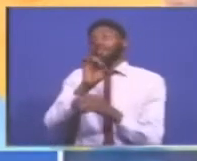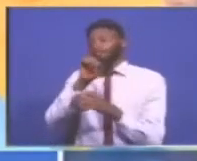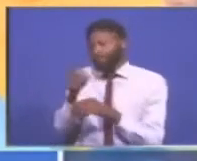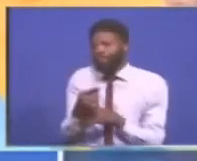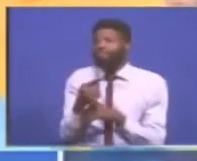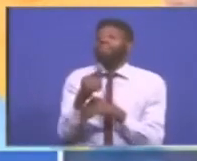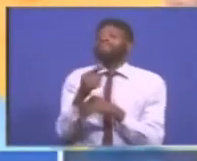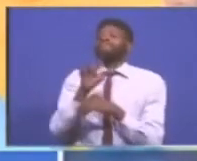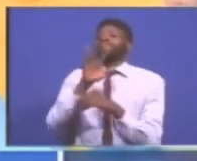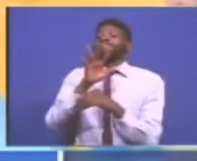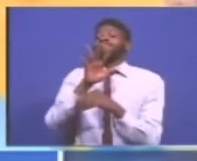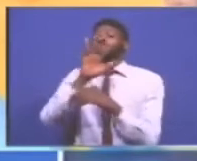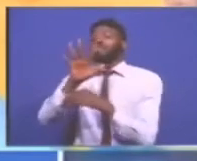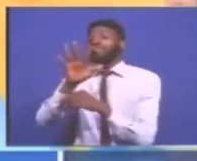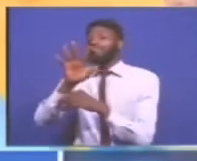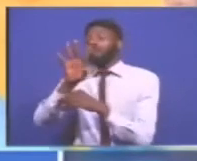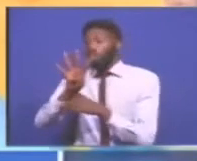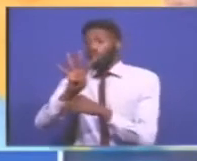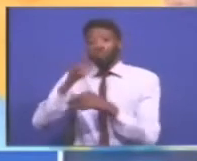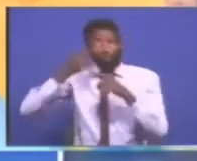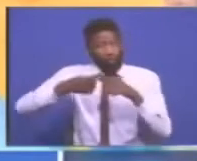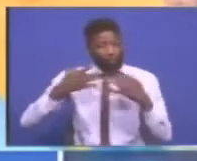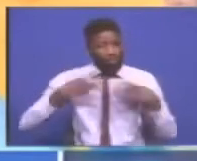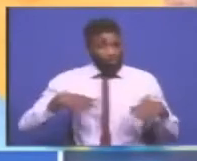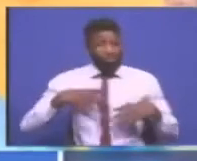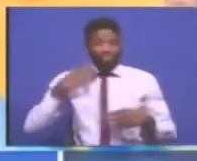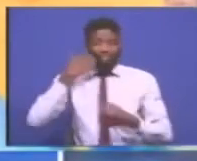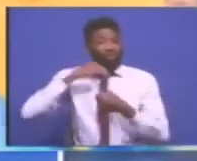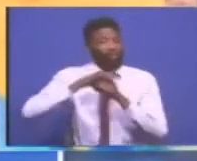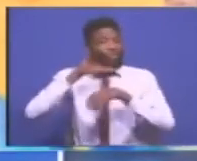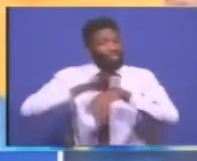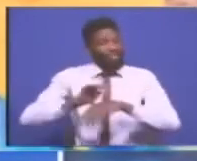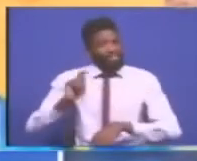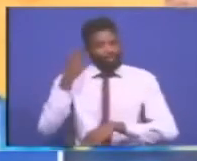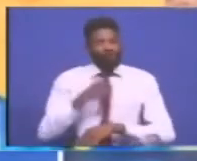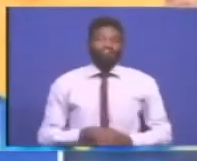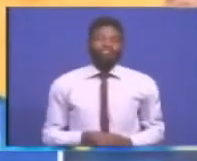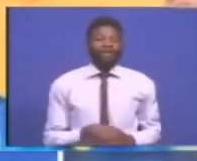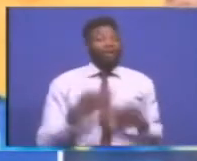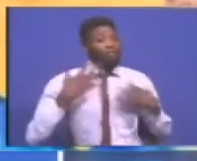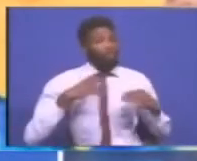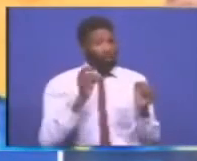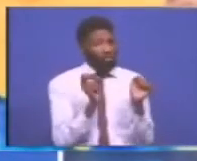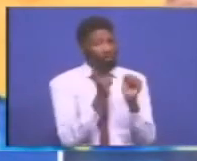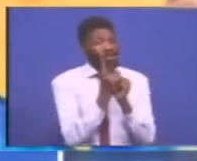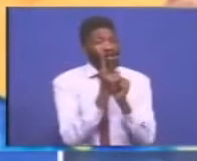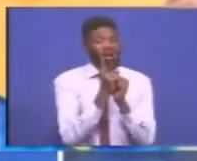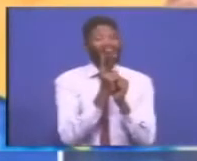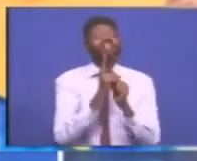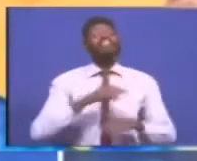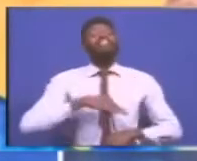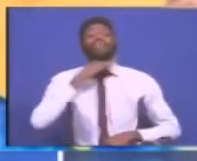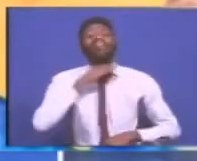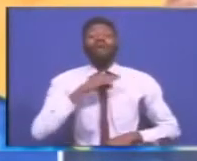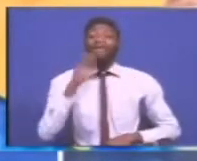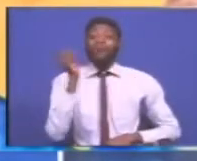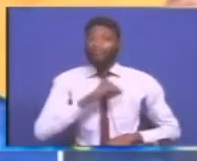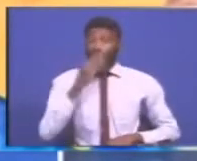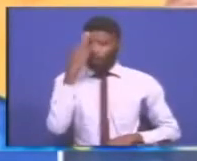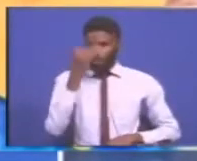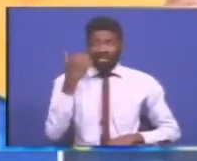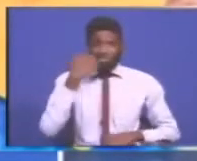163,554 jumla ya watu walioambukizwa virusi hivyo hapa nchini. Watu 12 zaidi wamefariki kutokana na ugonjwa wa COVID-19,